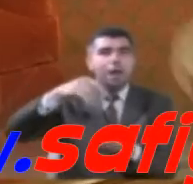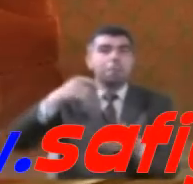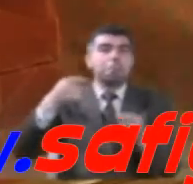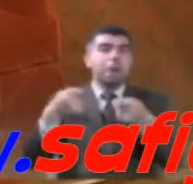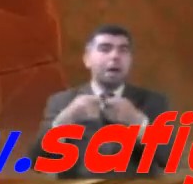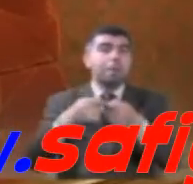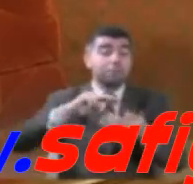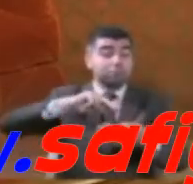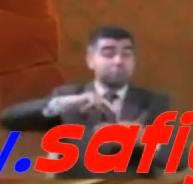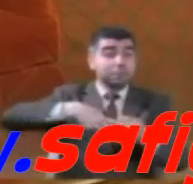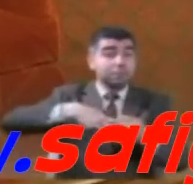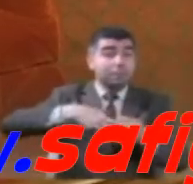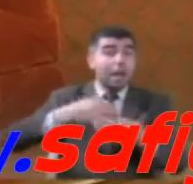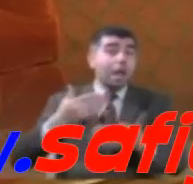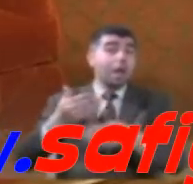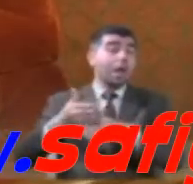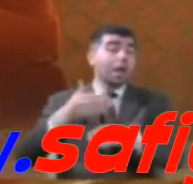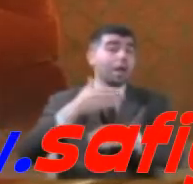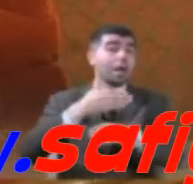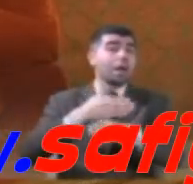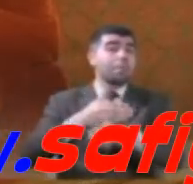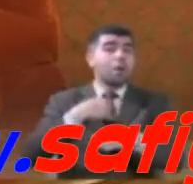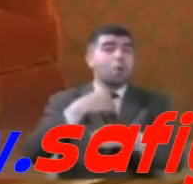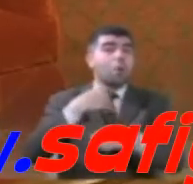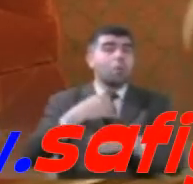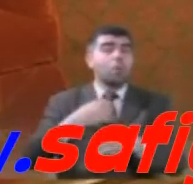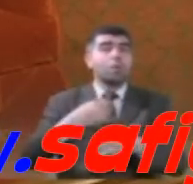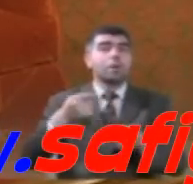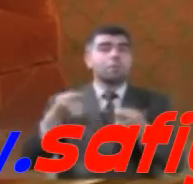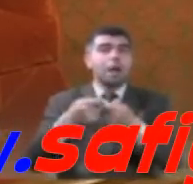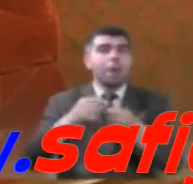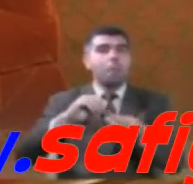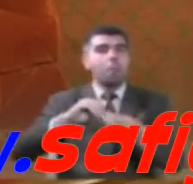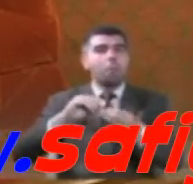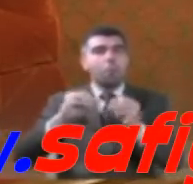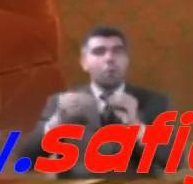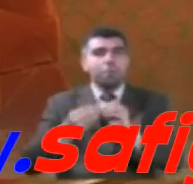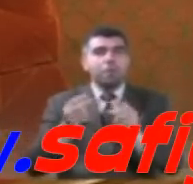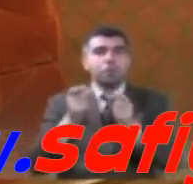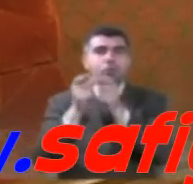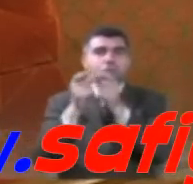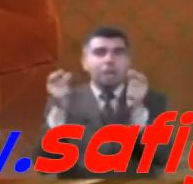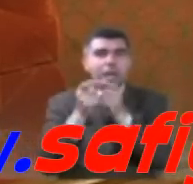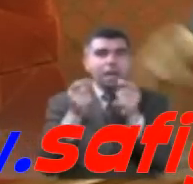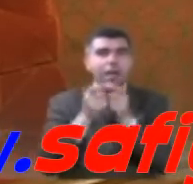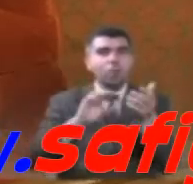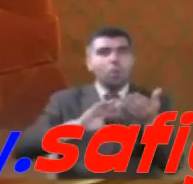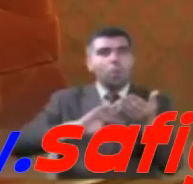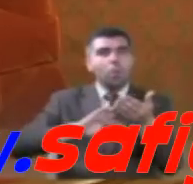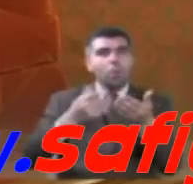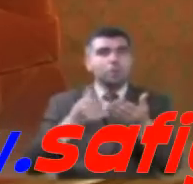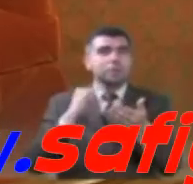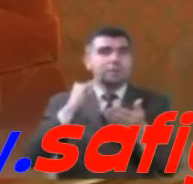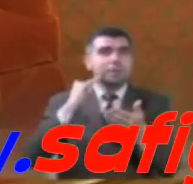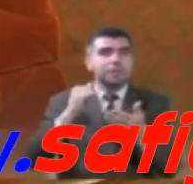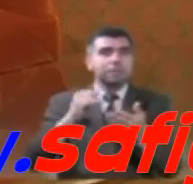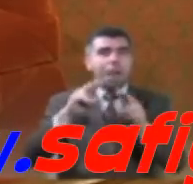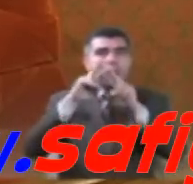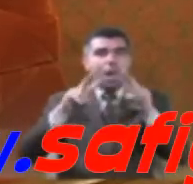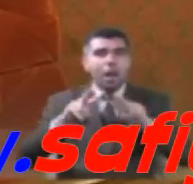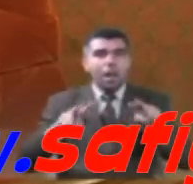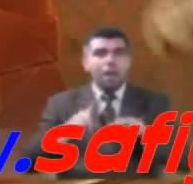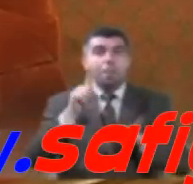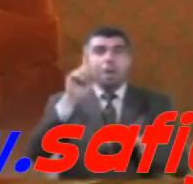تعلن قبل ما يتعلن على الصفقه، وبعد ذلك فرضوا على الشركات نوع من الترتيبات، مشاو كيبحثوا على المقاليع